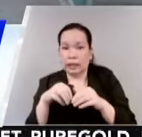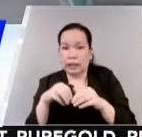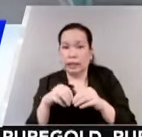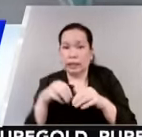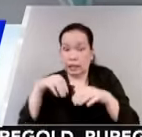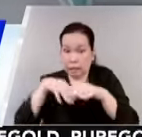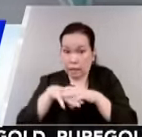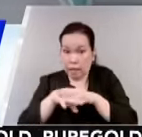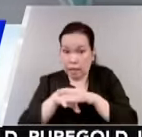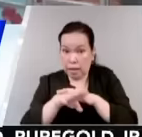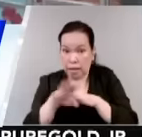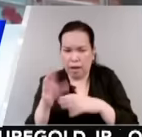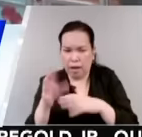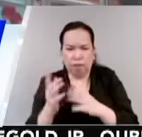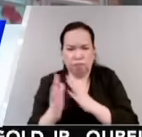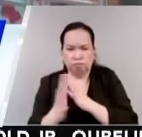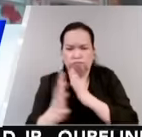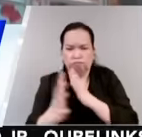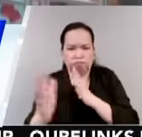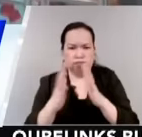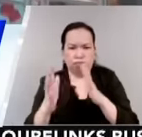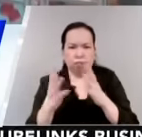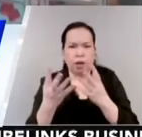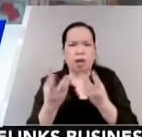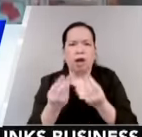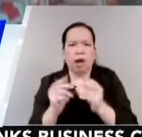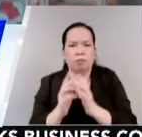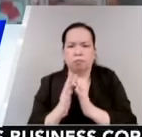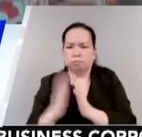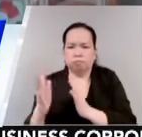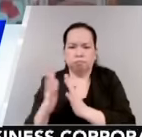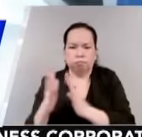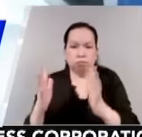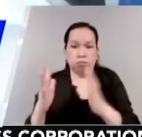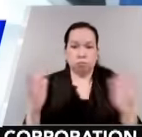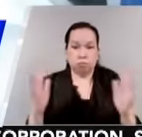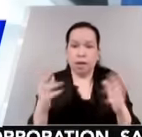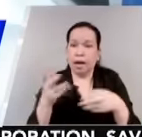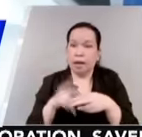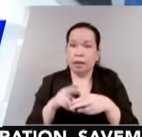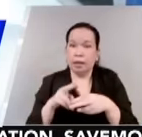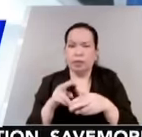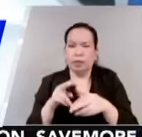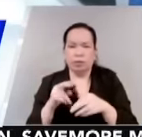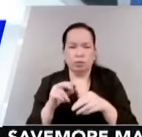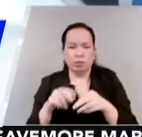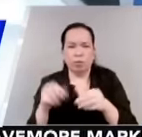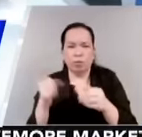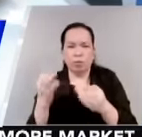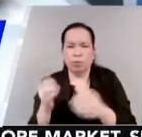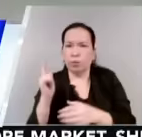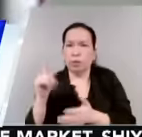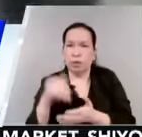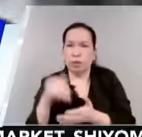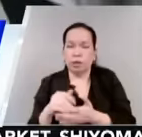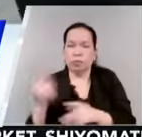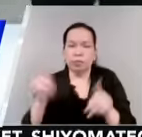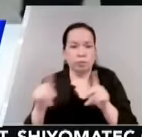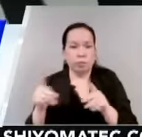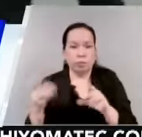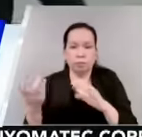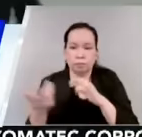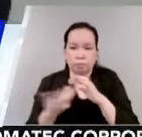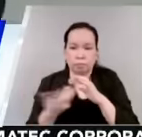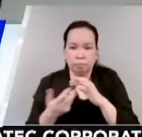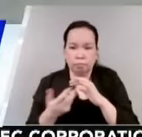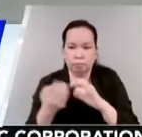booth dahil sa dalawang dagdag na ticketing section. 20,000 ang average na bilang ng pasahero sa pier kada araw. Pero bukas,